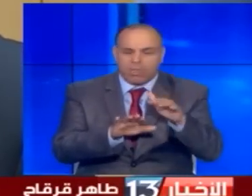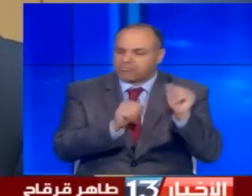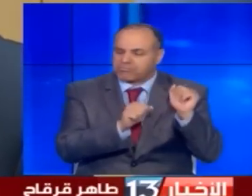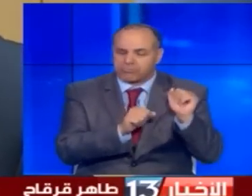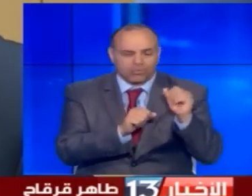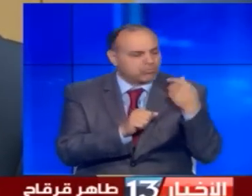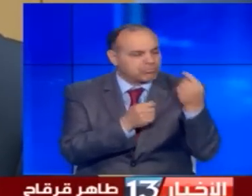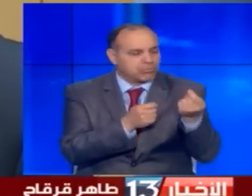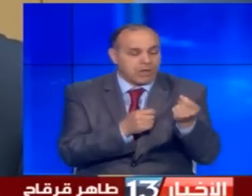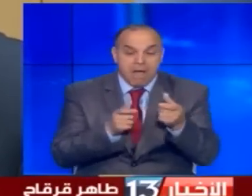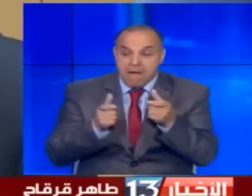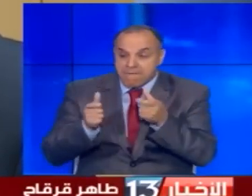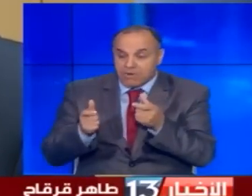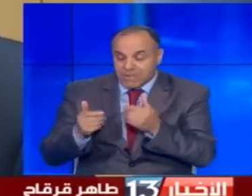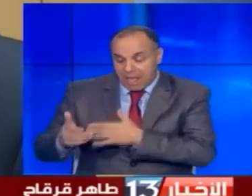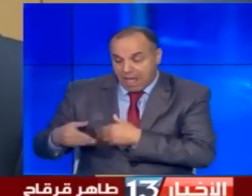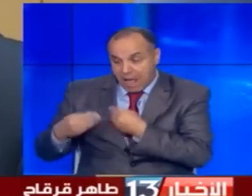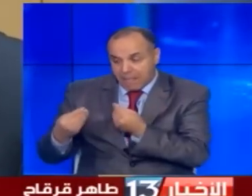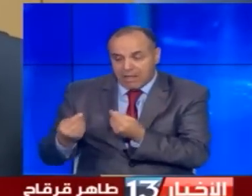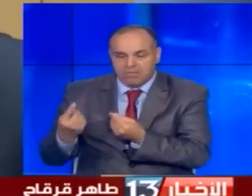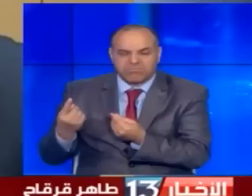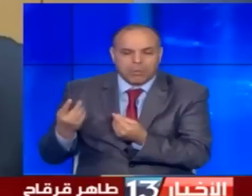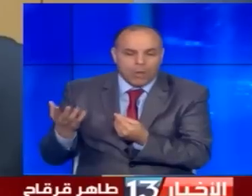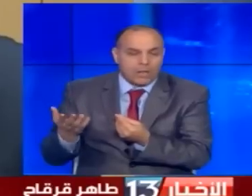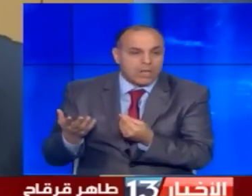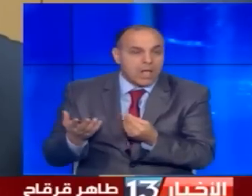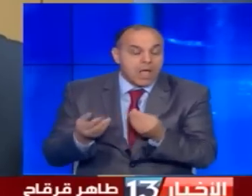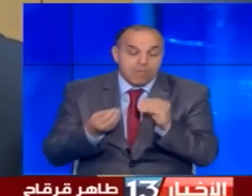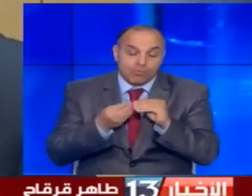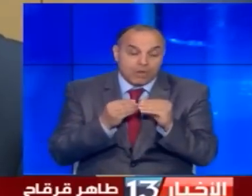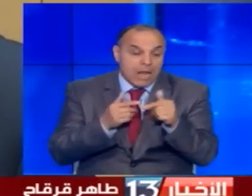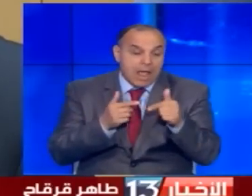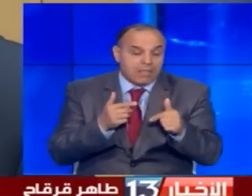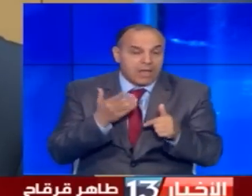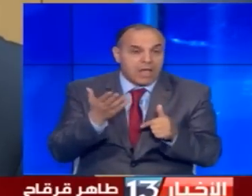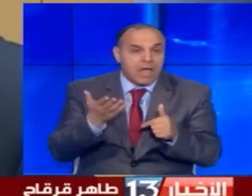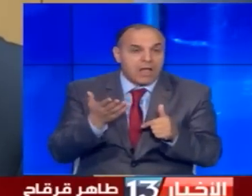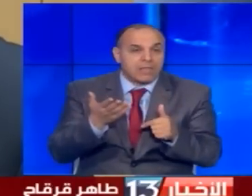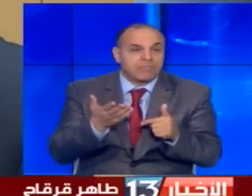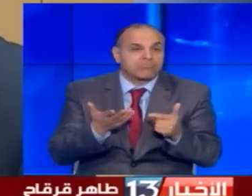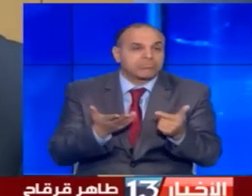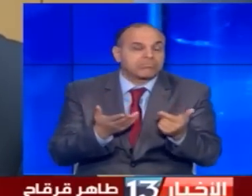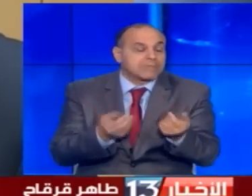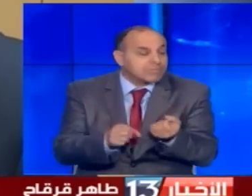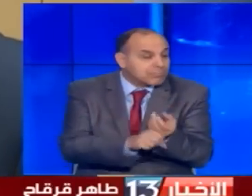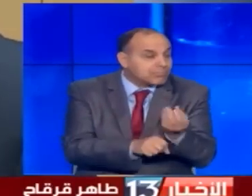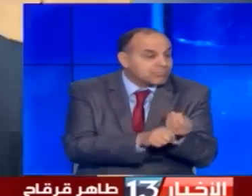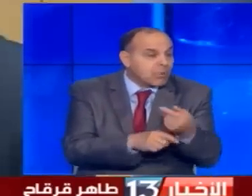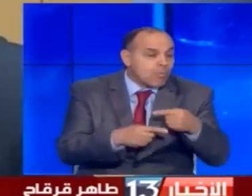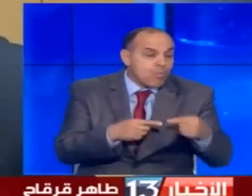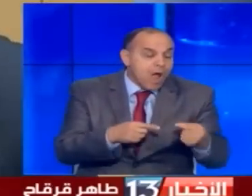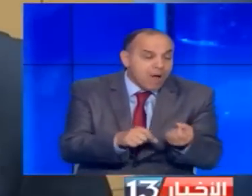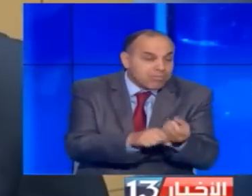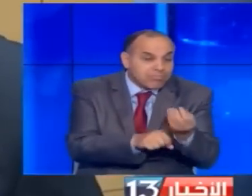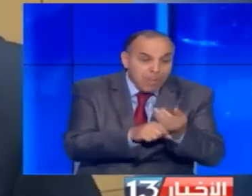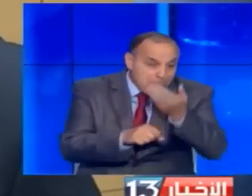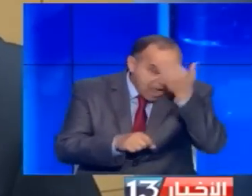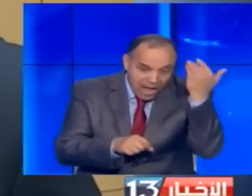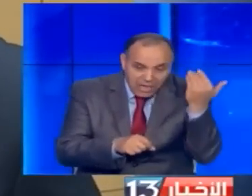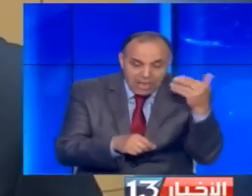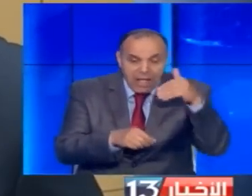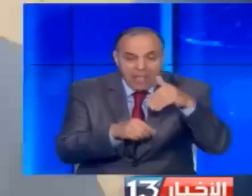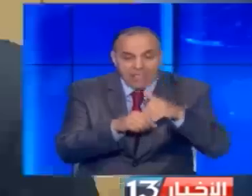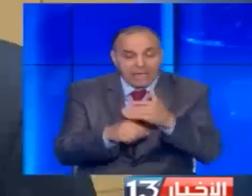الفرصة تتاح للتبرع بالأعضاء. هذه الخلل هذا هو خلل يمكن في التحسيس، هو خلل في ثقة المواطن في